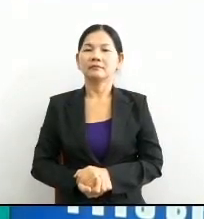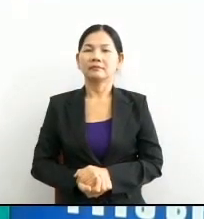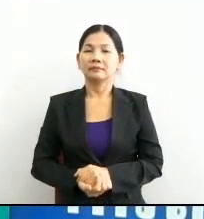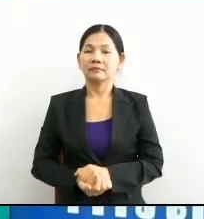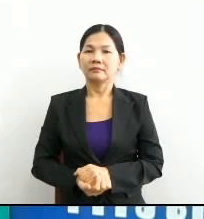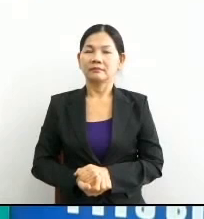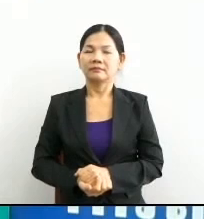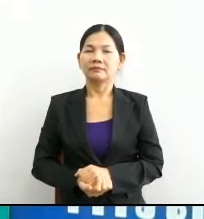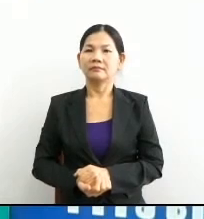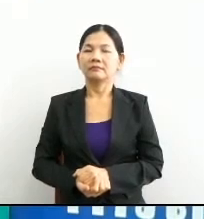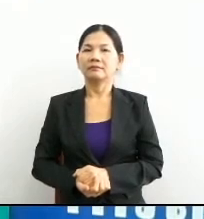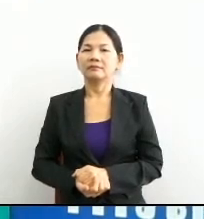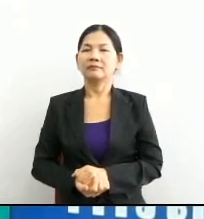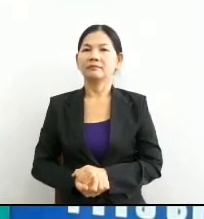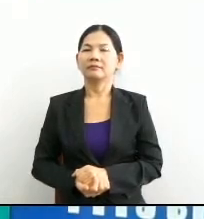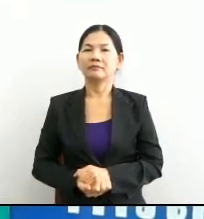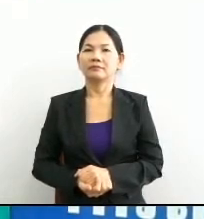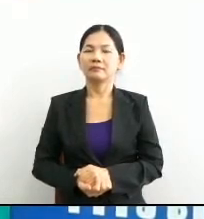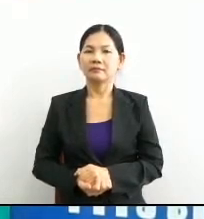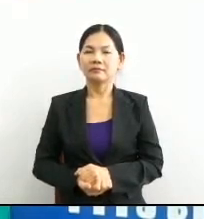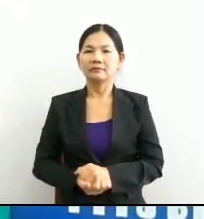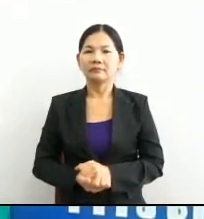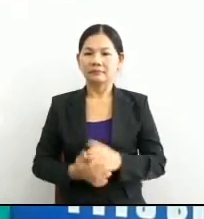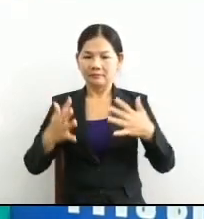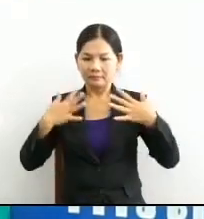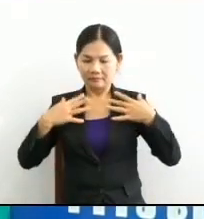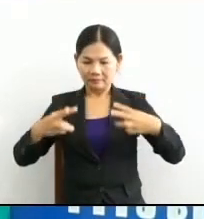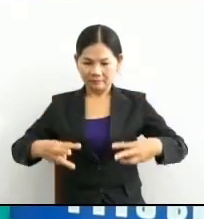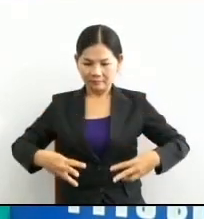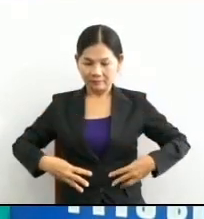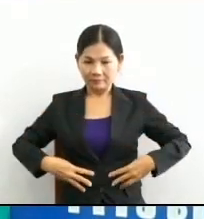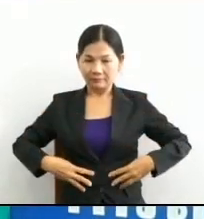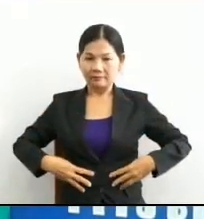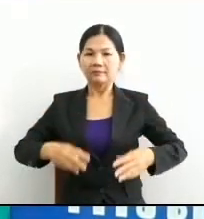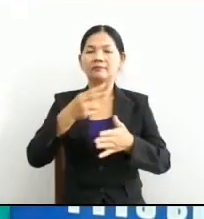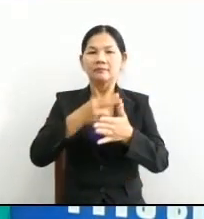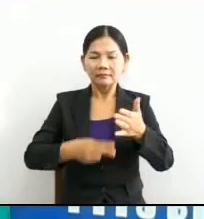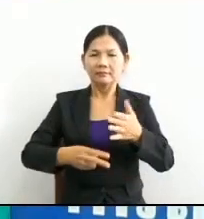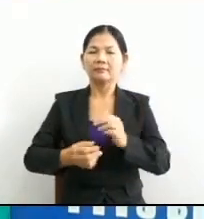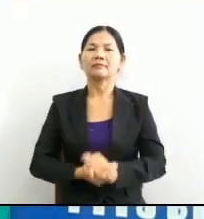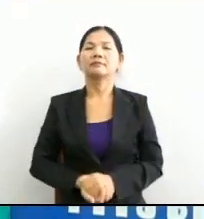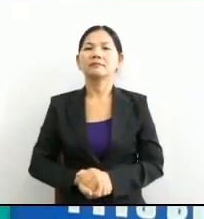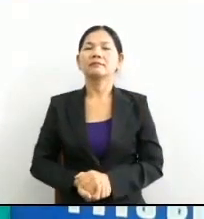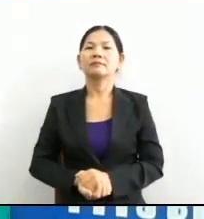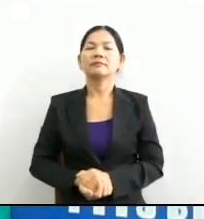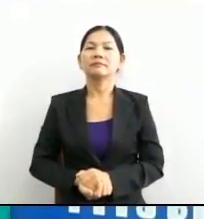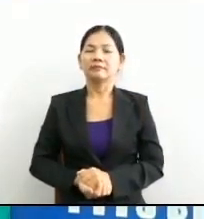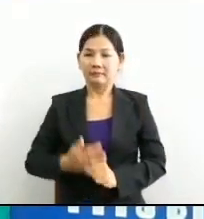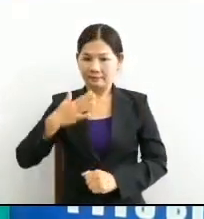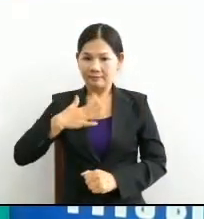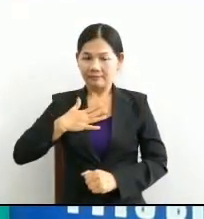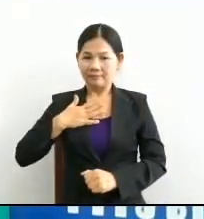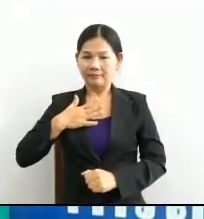cái tiếc con cái giá này kì đóng khuôn dương mà nọt cha lọ nè cứ